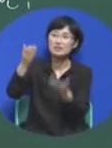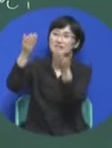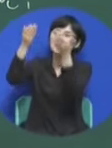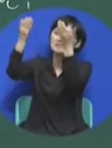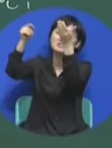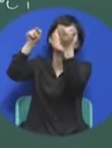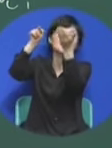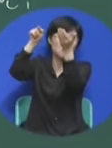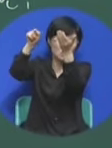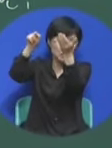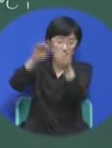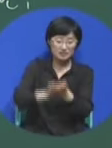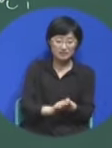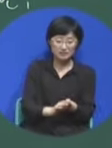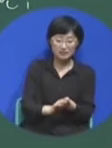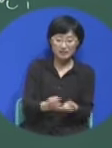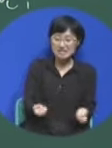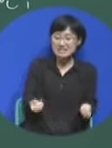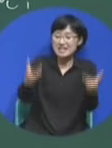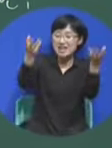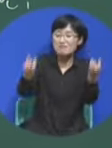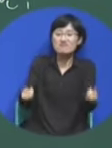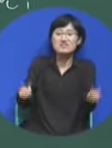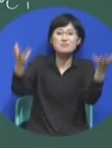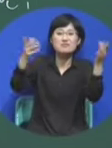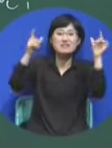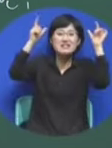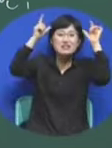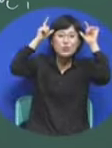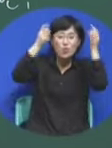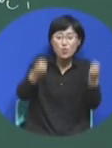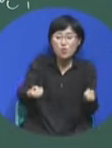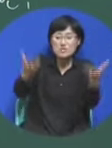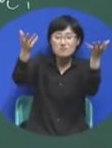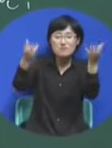것이요. 황소를 드리는 것보다도 황소가 뭐냐? 예물이요.